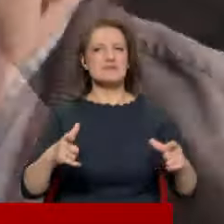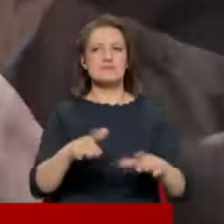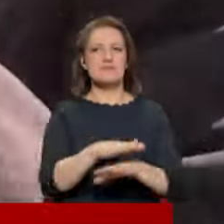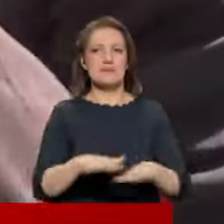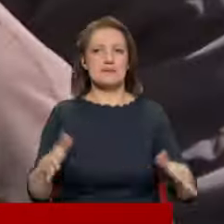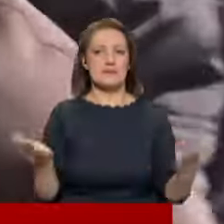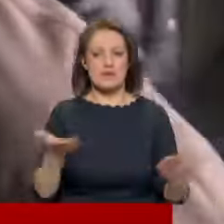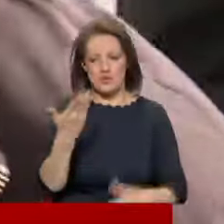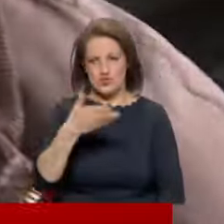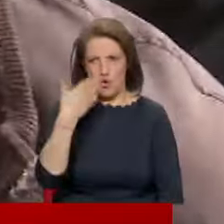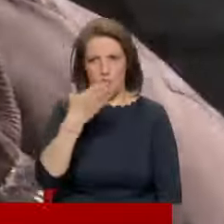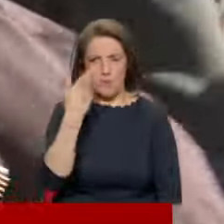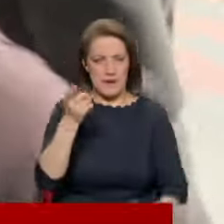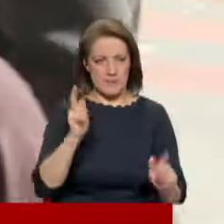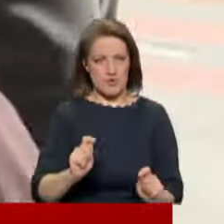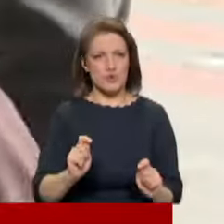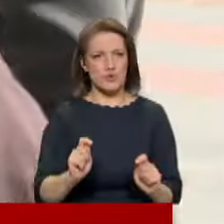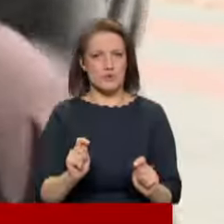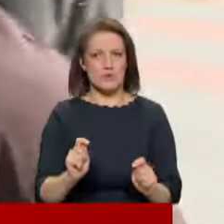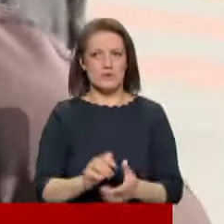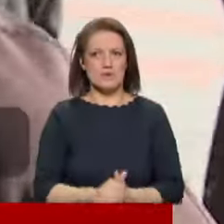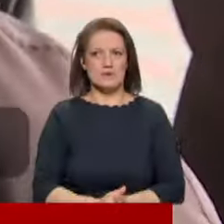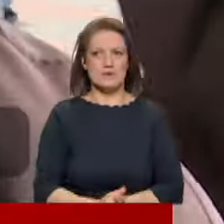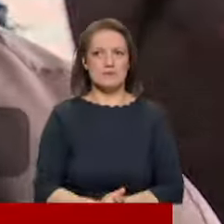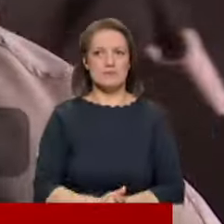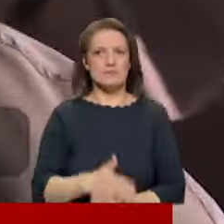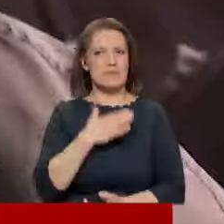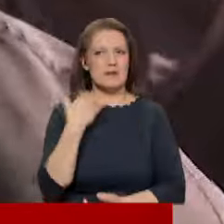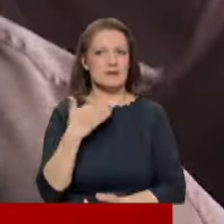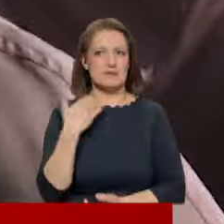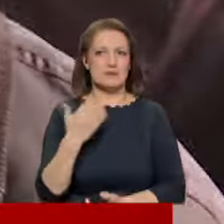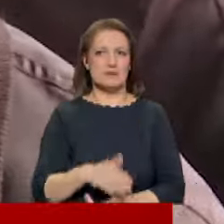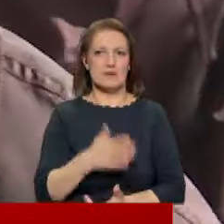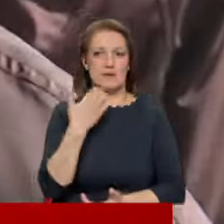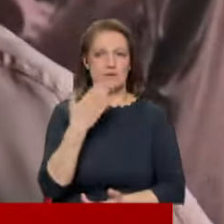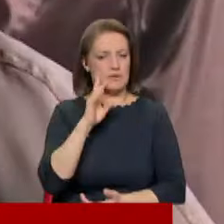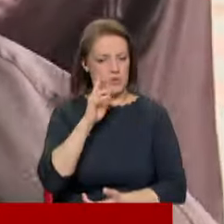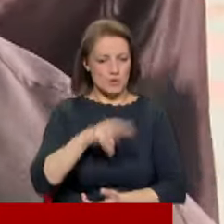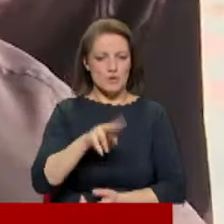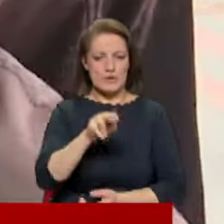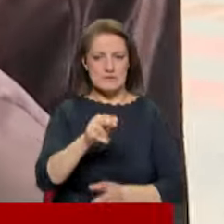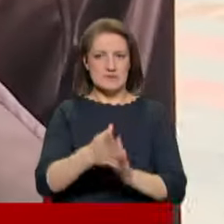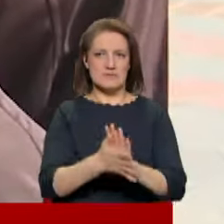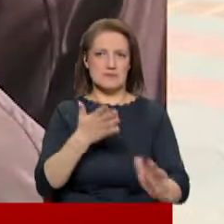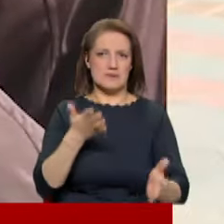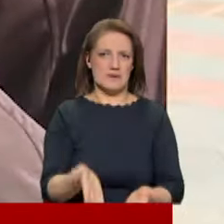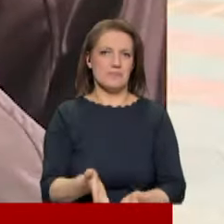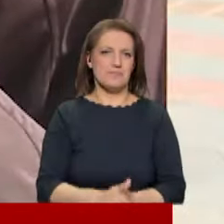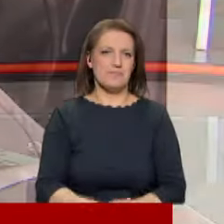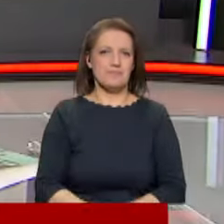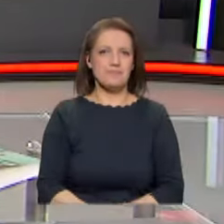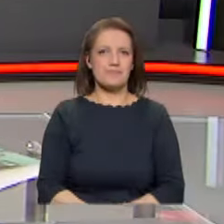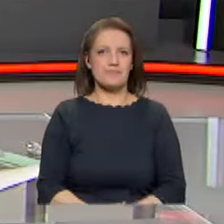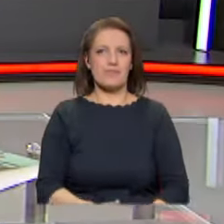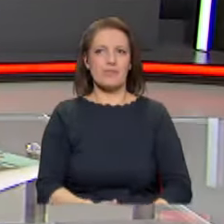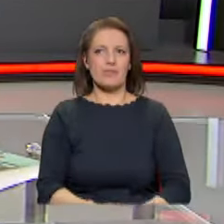efendim? Çorbamızı yapıyoruz. Et? Et de işte gördüğün gibi kuyruktayız.